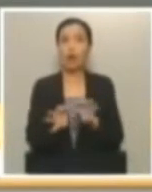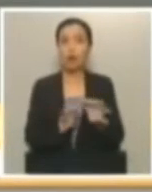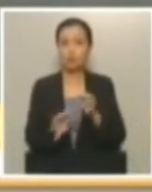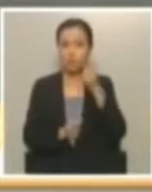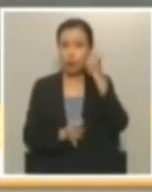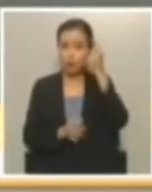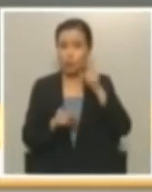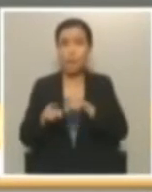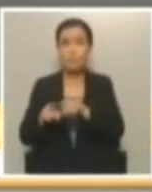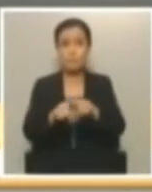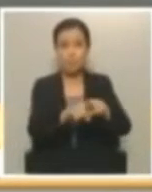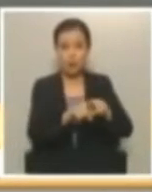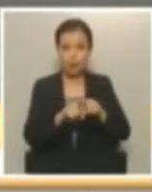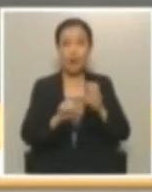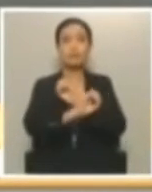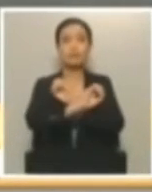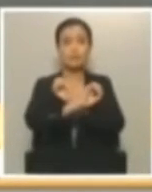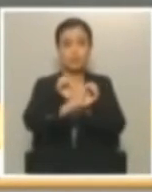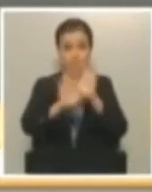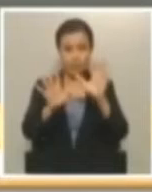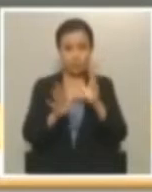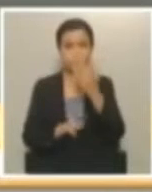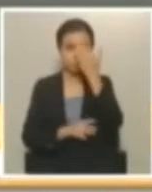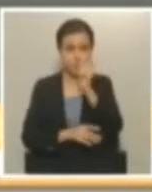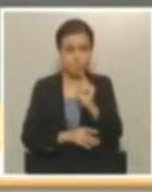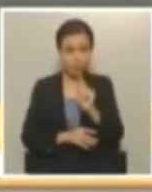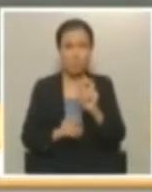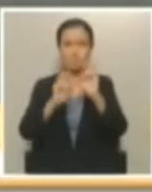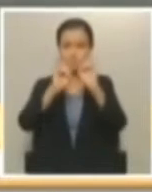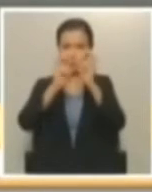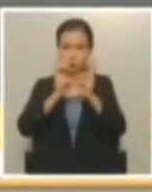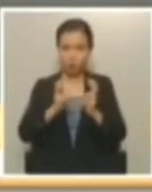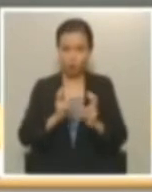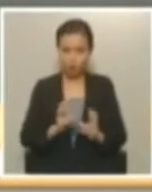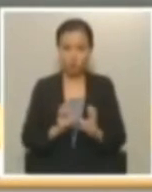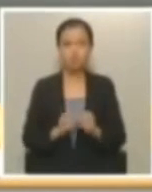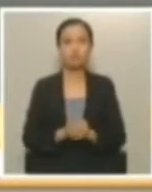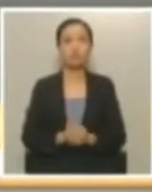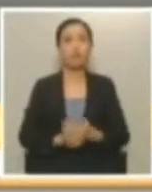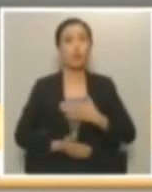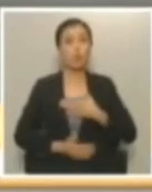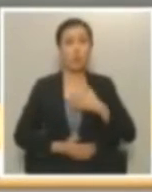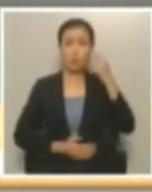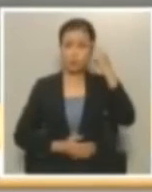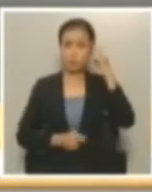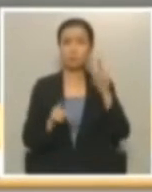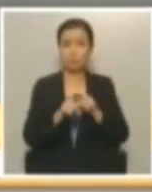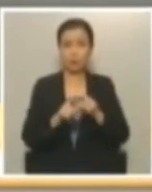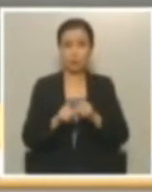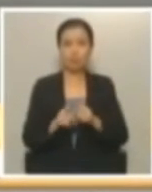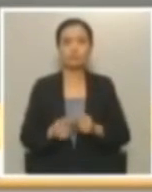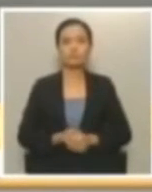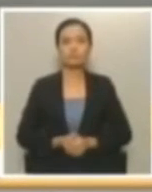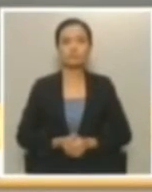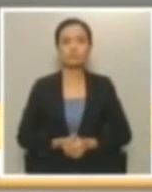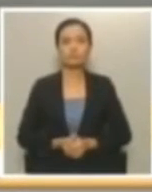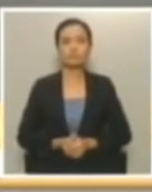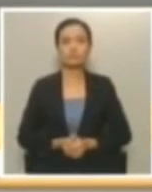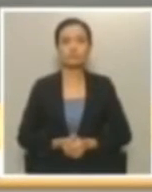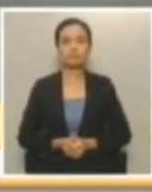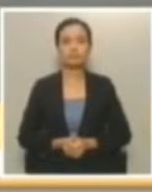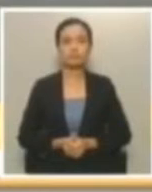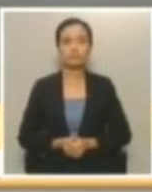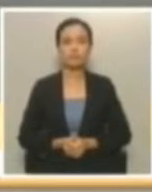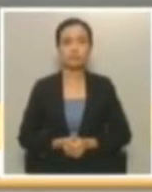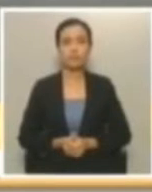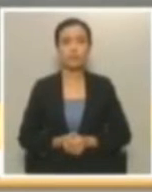มกันให้เกิดความชัดเจนเพราะว่ามีหลายกรณีแต่ว่าผมก็เห็นด้วยกับท่านประธานนะครับว่าเนื่องจากว่า